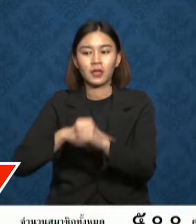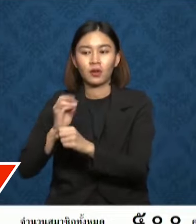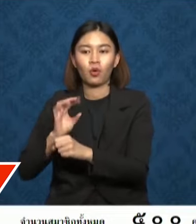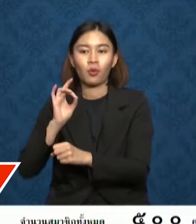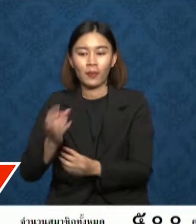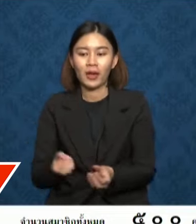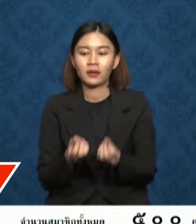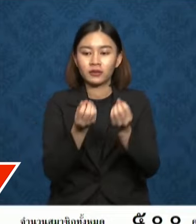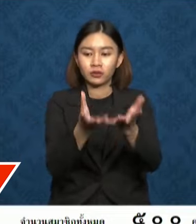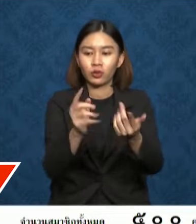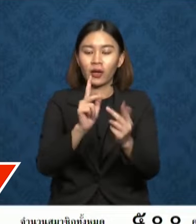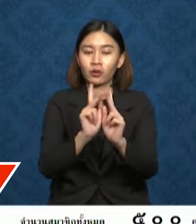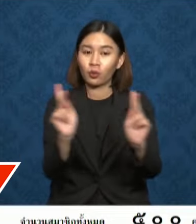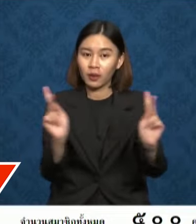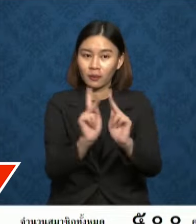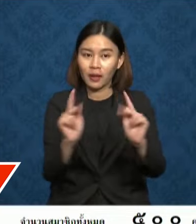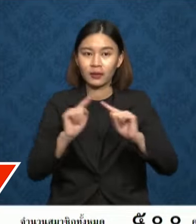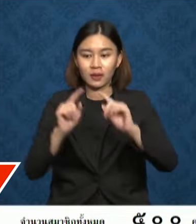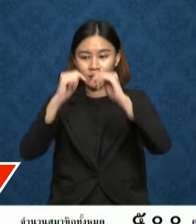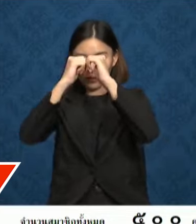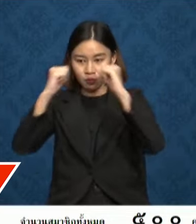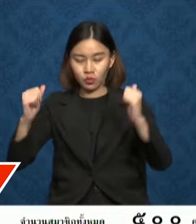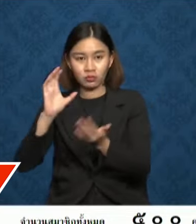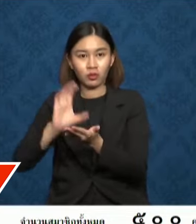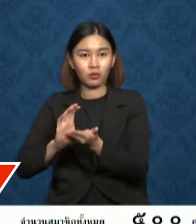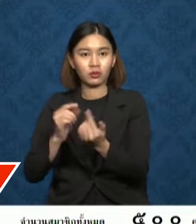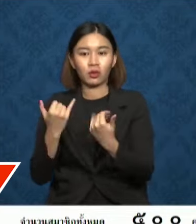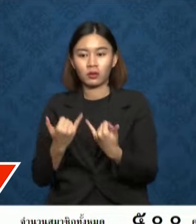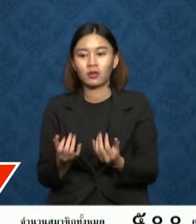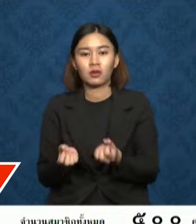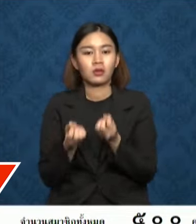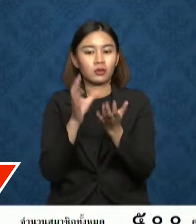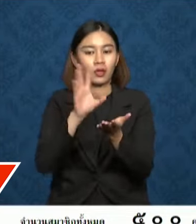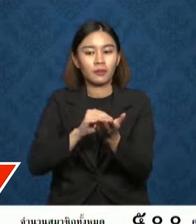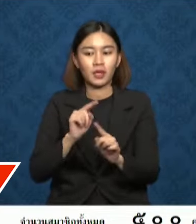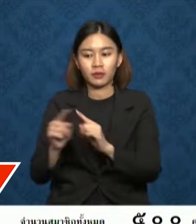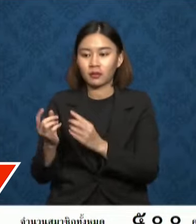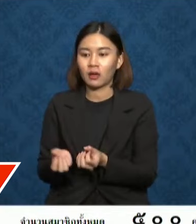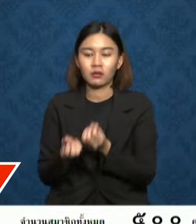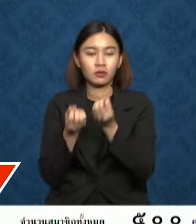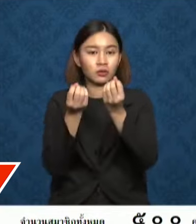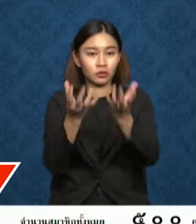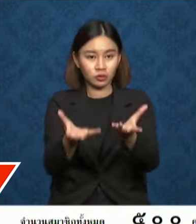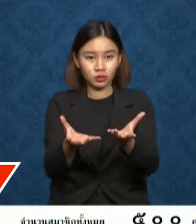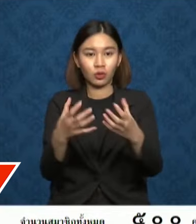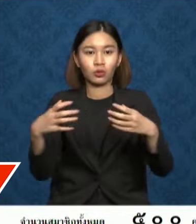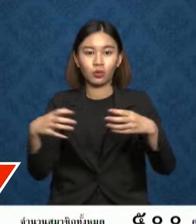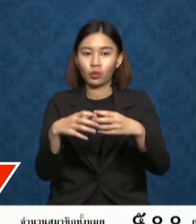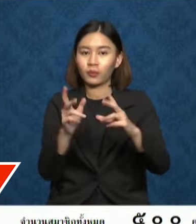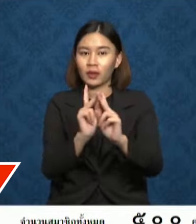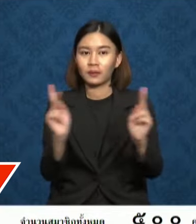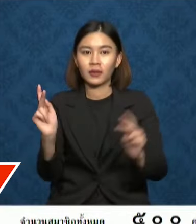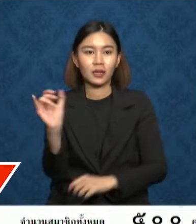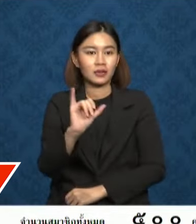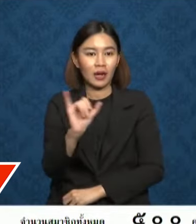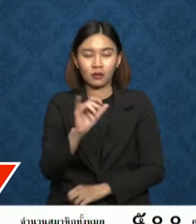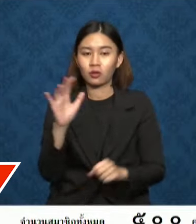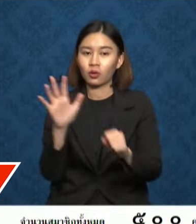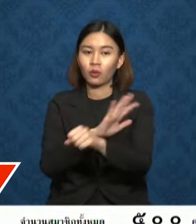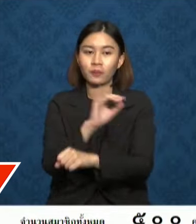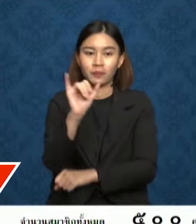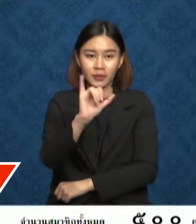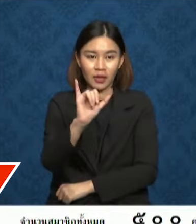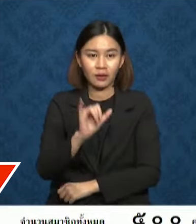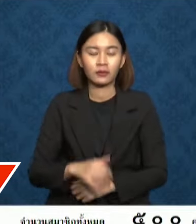แ่ขณะกรมัิการแต่สำนักงบประมาณยังมีไมได้ Nagำส่งข้อมูลต่ ๆเหล่านั้นให้กับขณะกรรัทิการอย่างครบท่วนนะคร